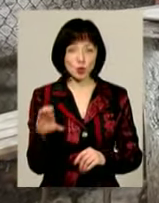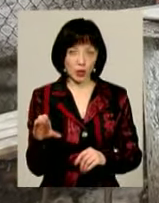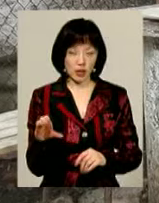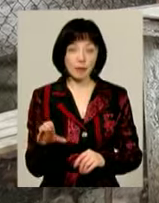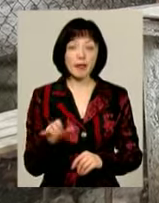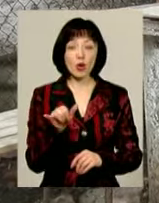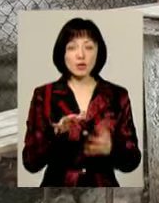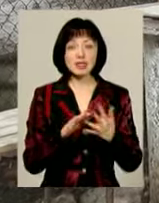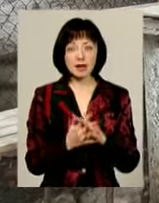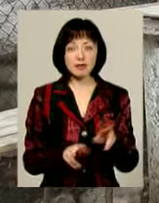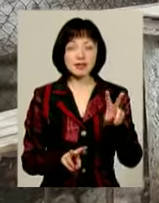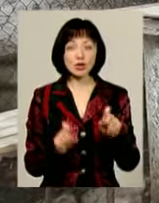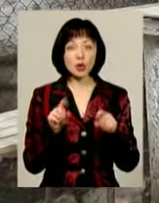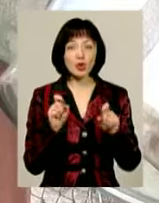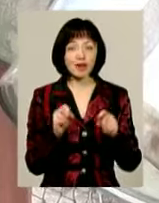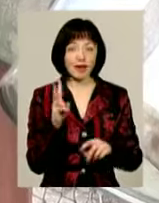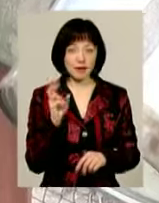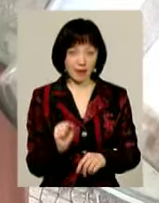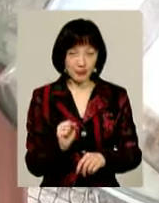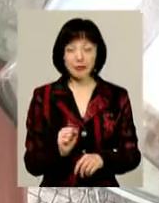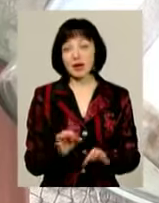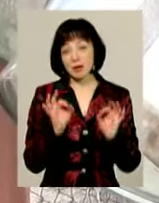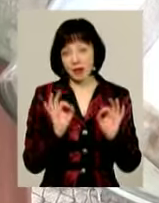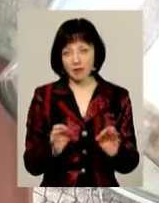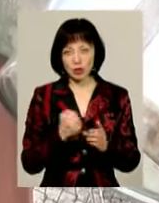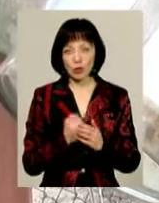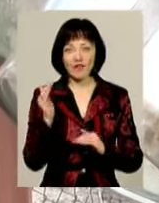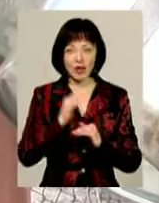століття. У Іванківцях її називають «золотенька». Щоправда, до